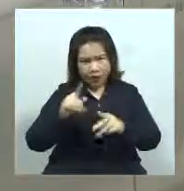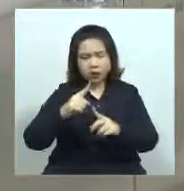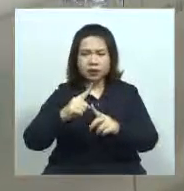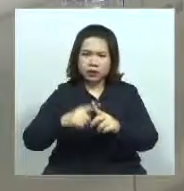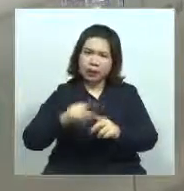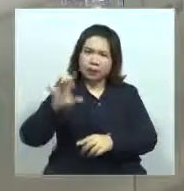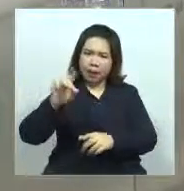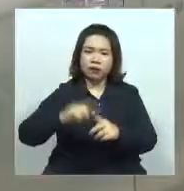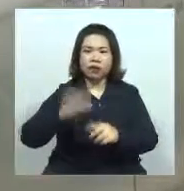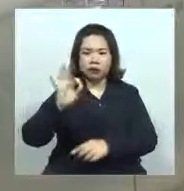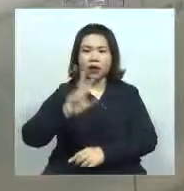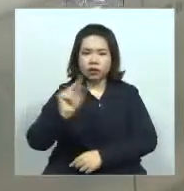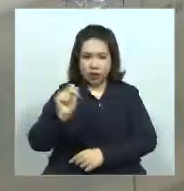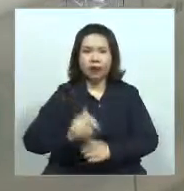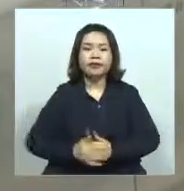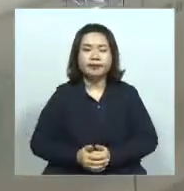มาณสิงหากันยายน